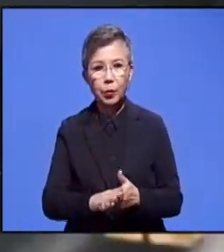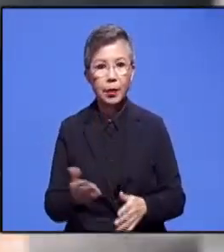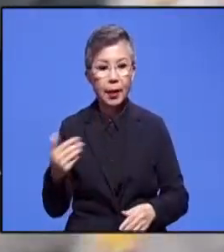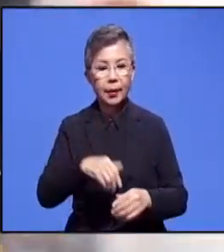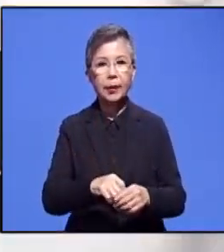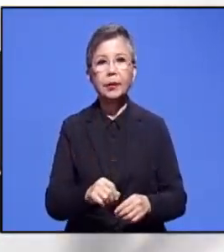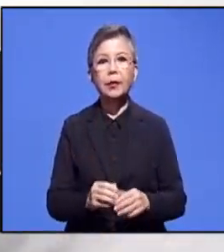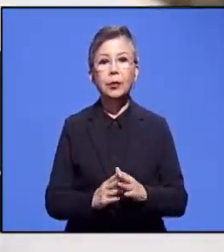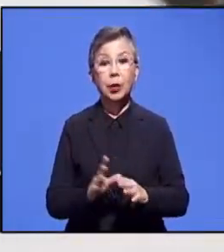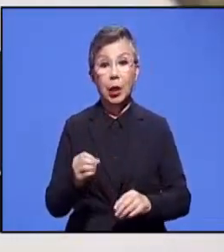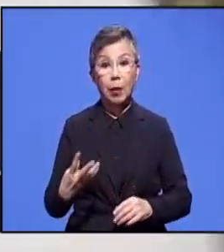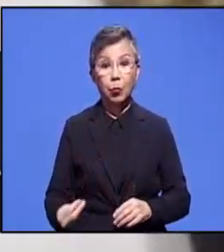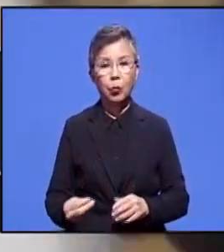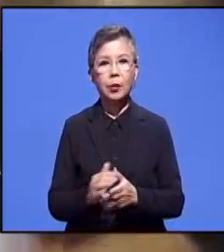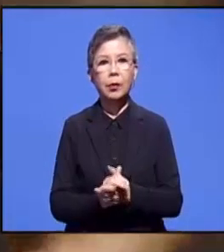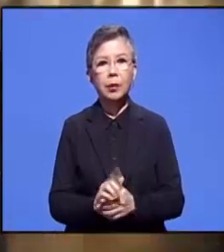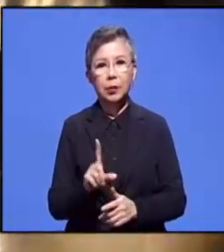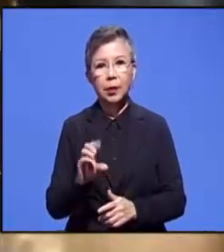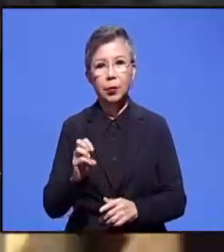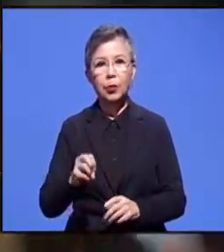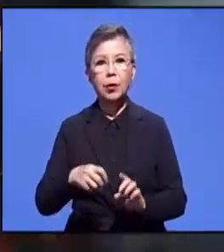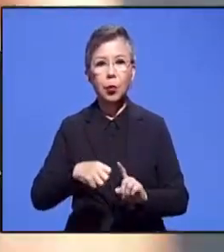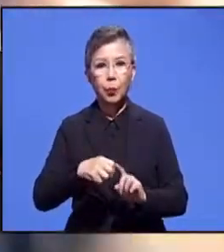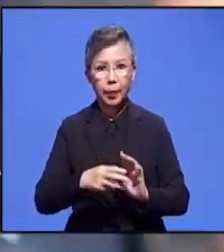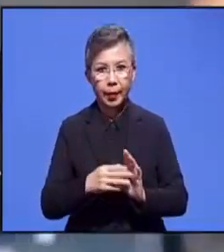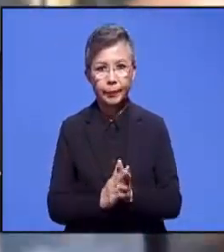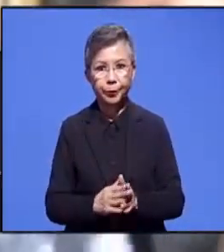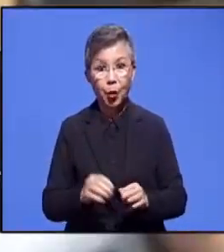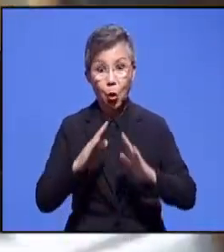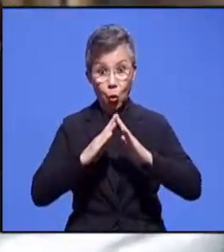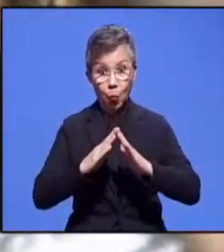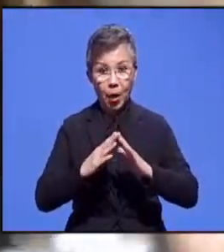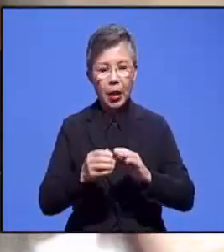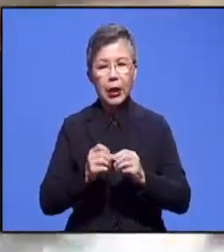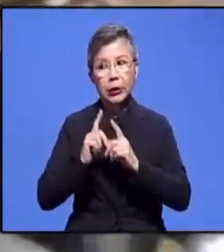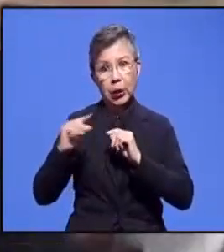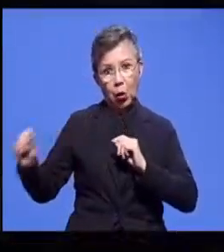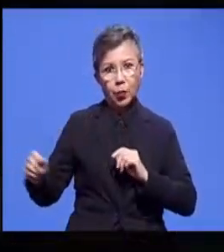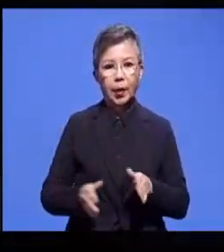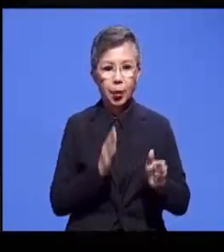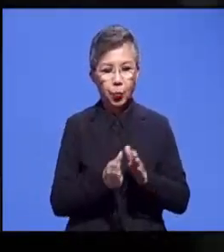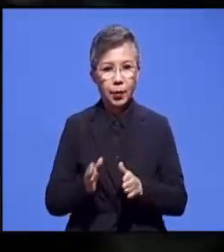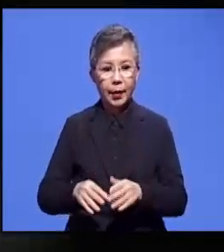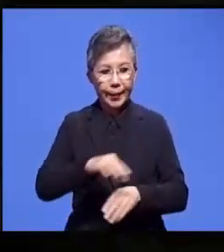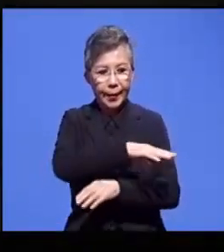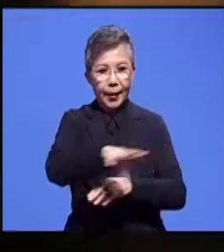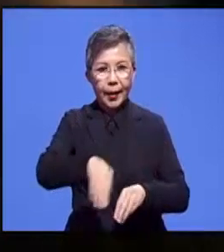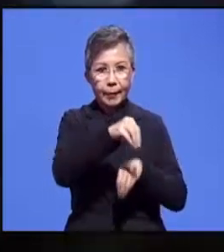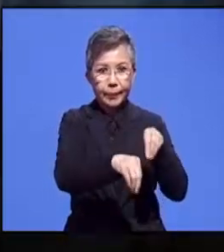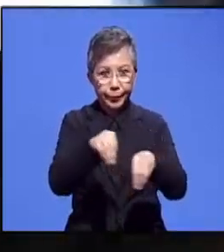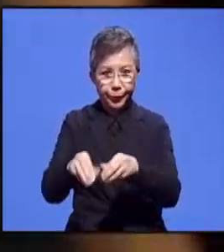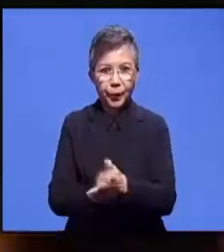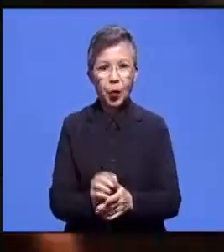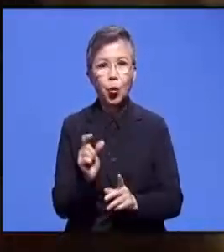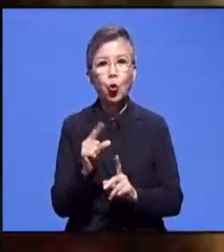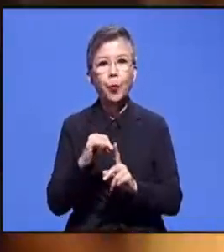100 km dari kota Bandarlampung ini rumah Taufik jauh dari tetangga dan dikelilingi persawahan Taufik dikenal